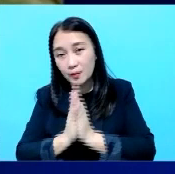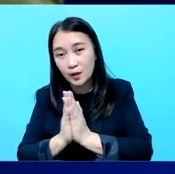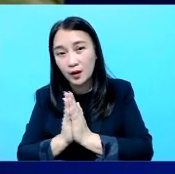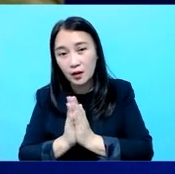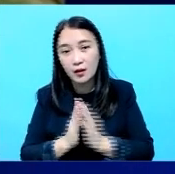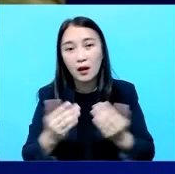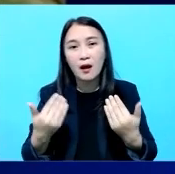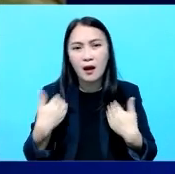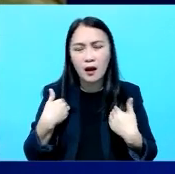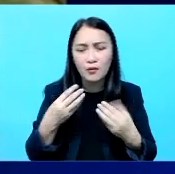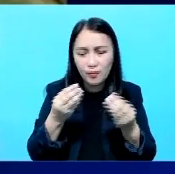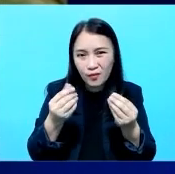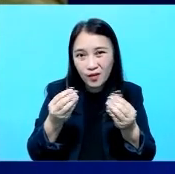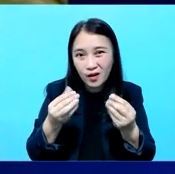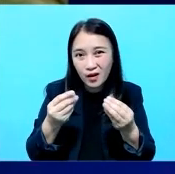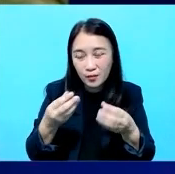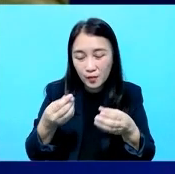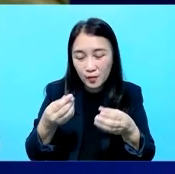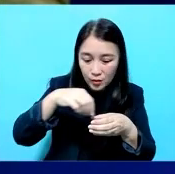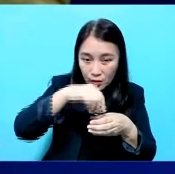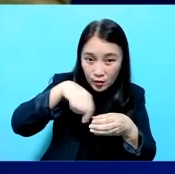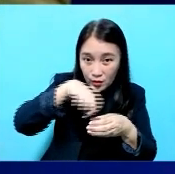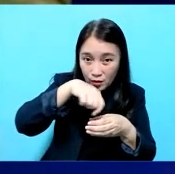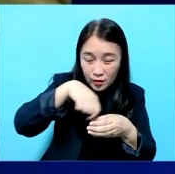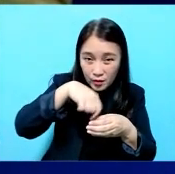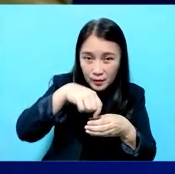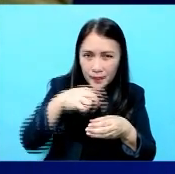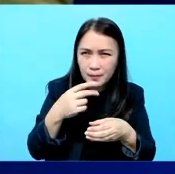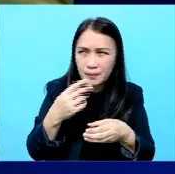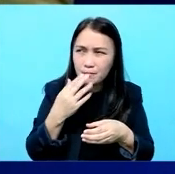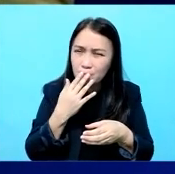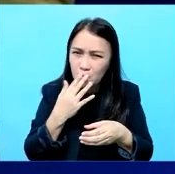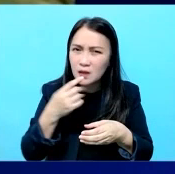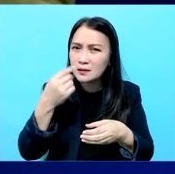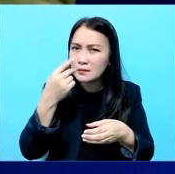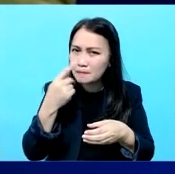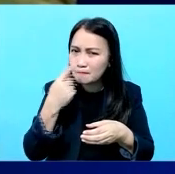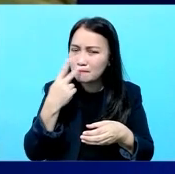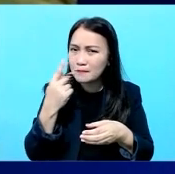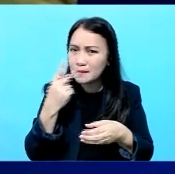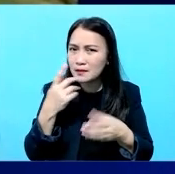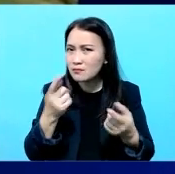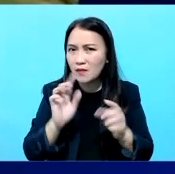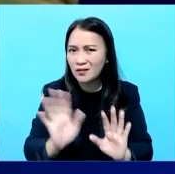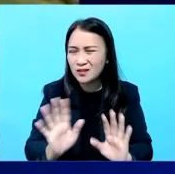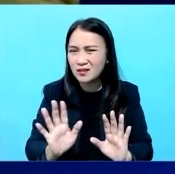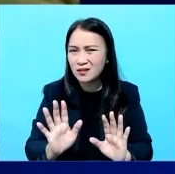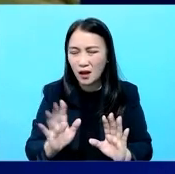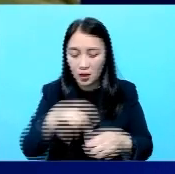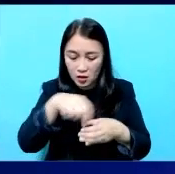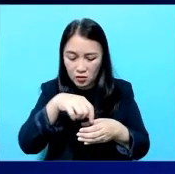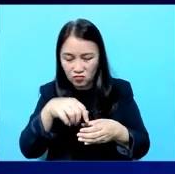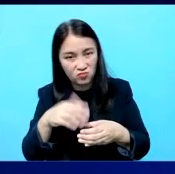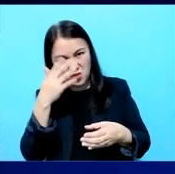na inihahalo sa mga inumin. Kulay pink daw ito kapag pulbos pa, pero hindi na natutukoy kapag nasa inumin na. Gawa